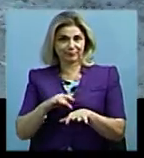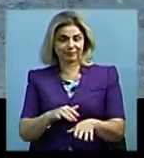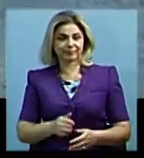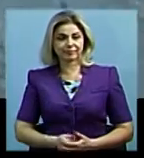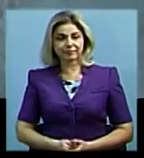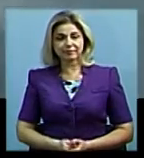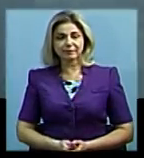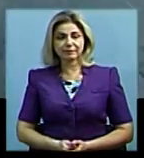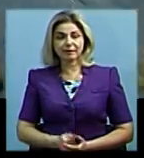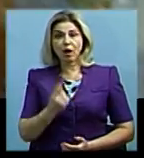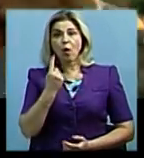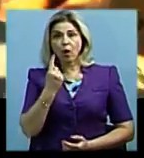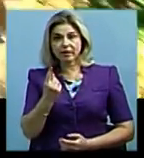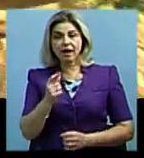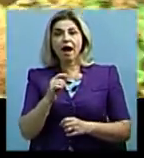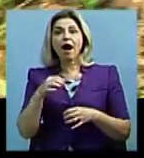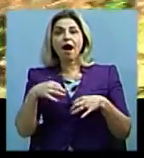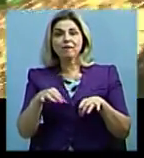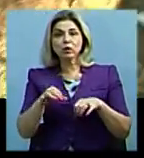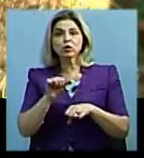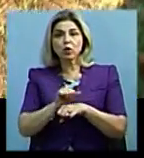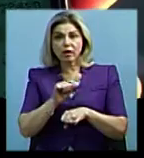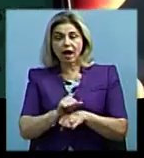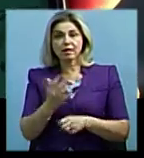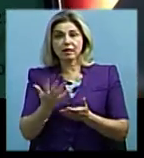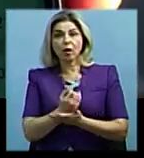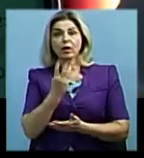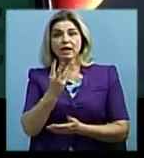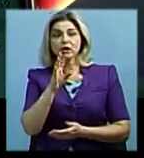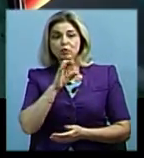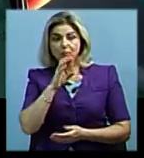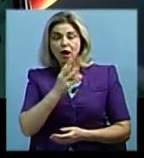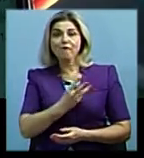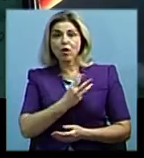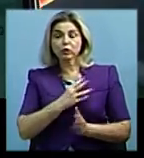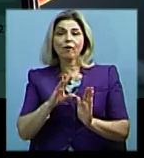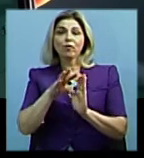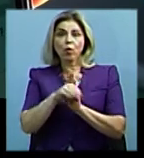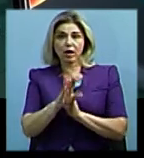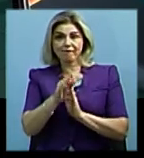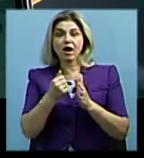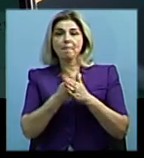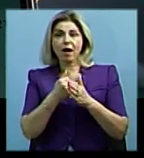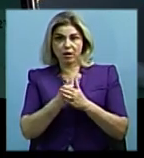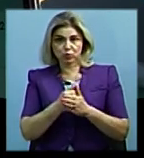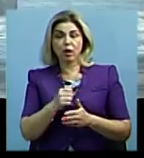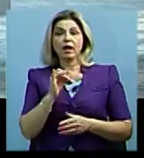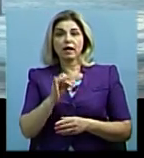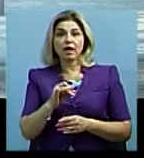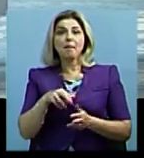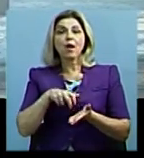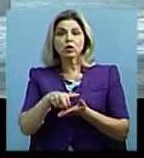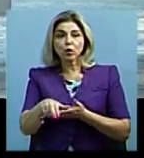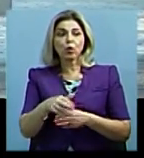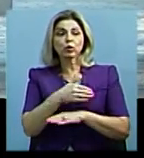дівчинки. На одній з автостоянок знаходимо 3 собак. Волонтери вносять відомості про них у базу даних. Маршрут пролягає